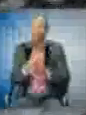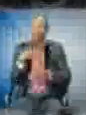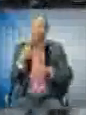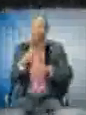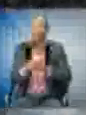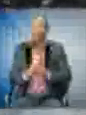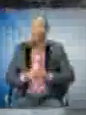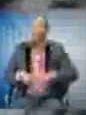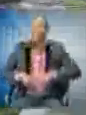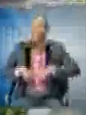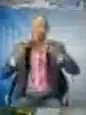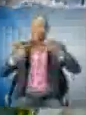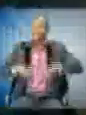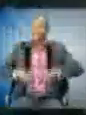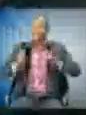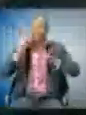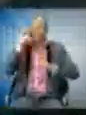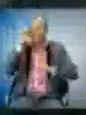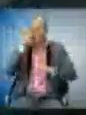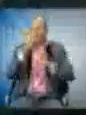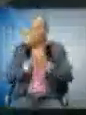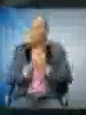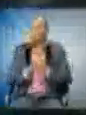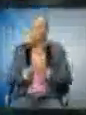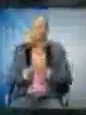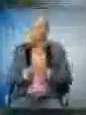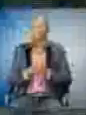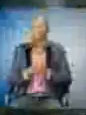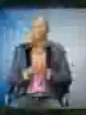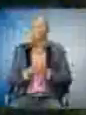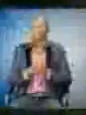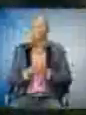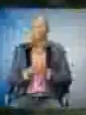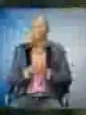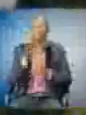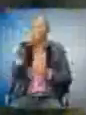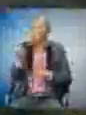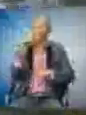énervé un homme qui tient à un traitement digne des travailleurs de sa province.